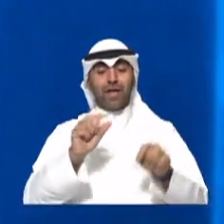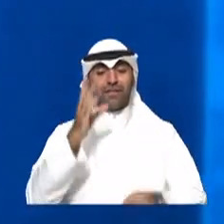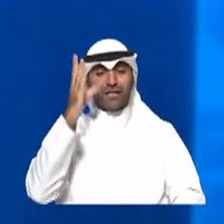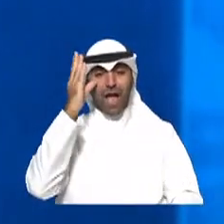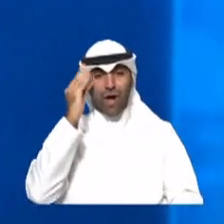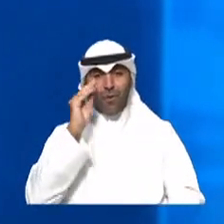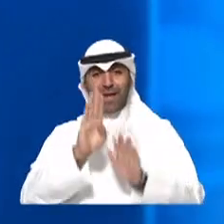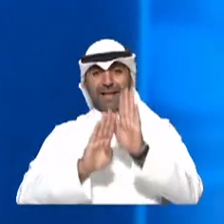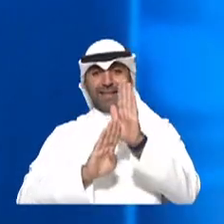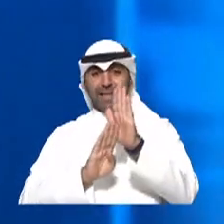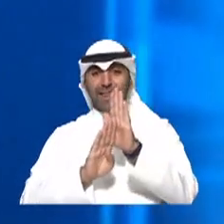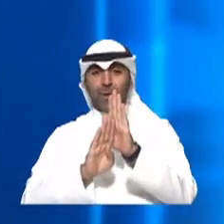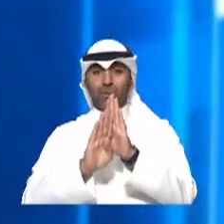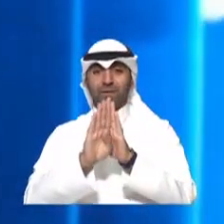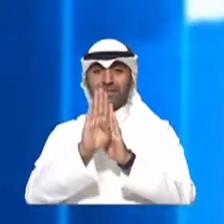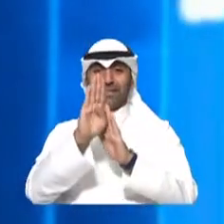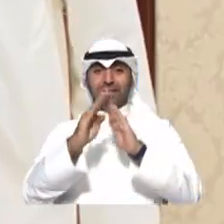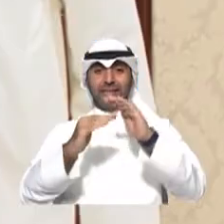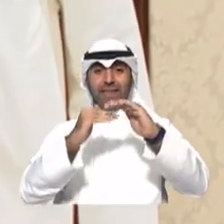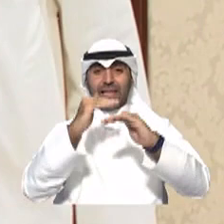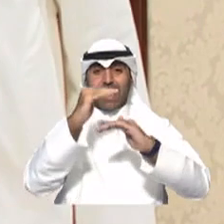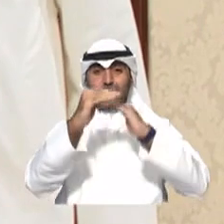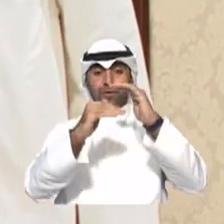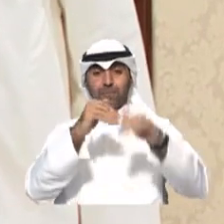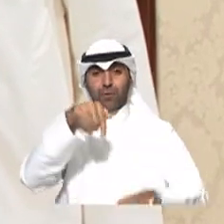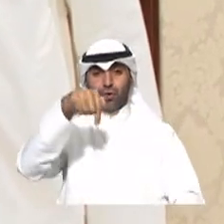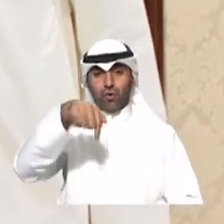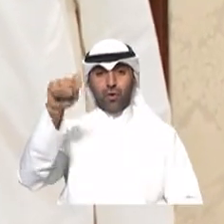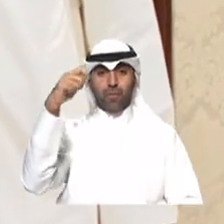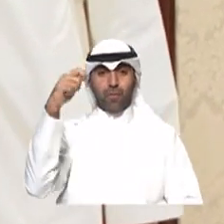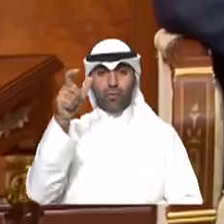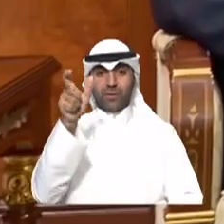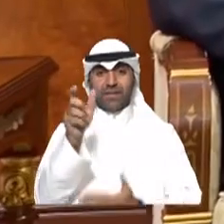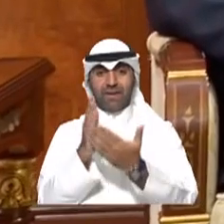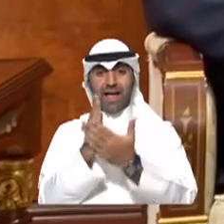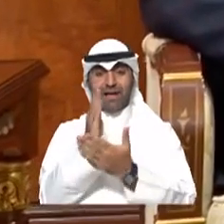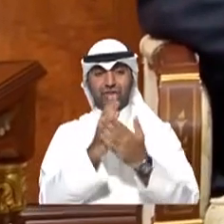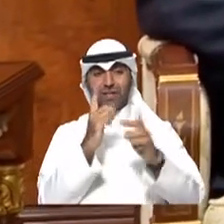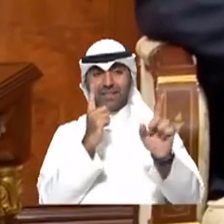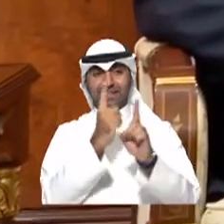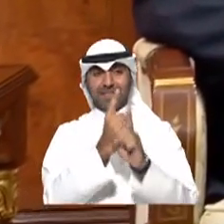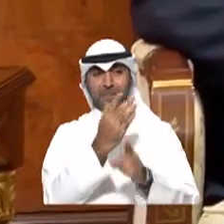الصافي اليوم الاحد في ديوان عام وزاره الخارجيه